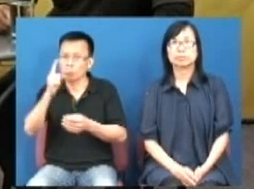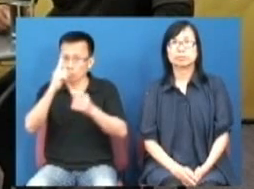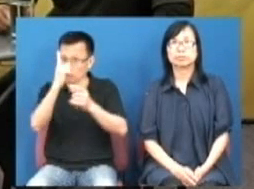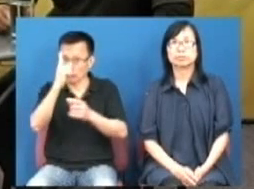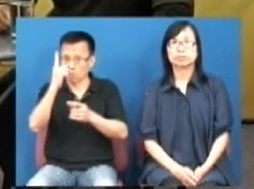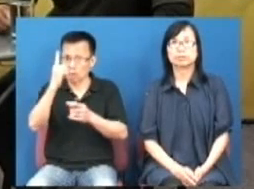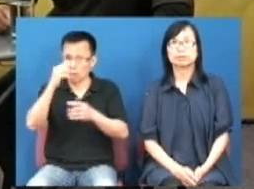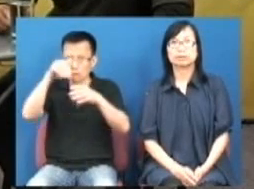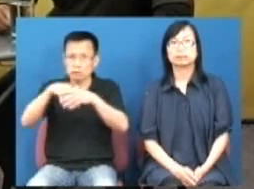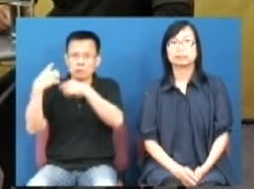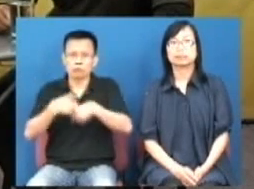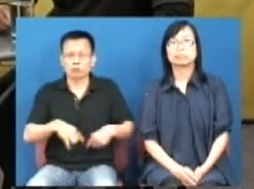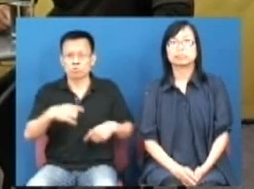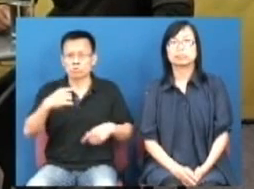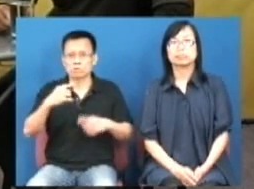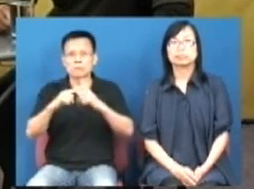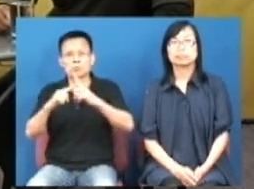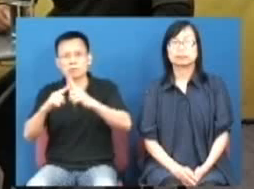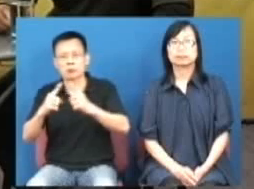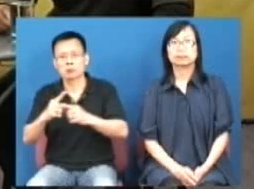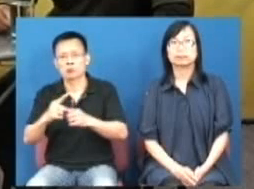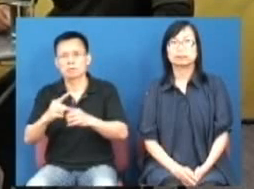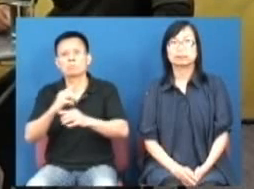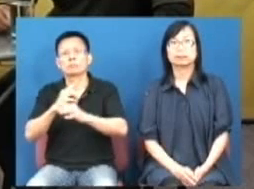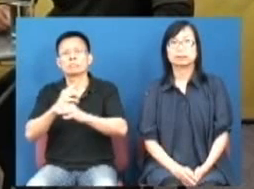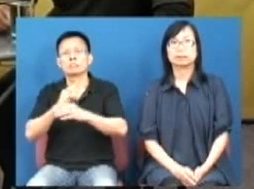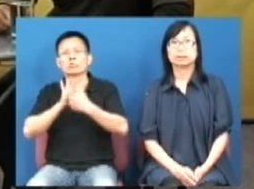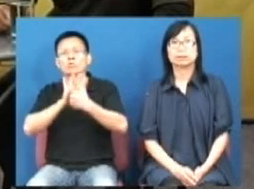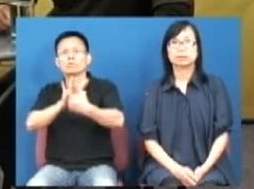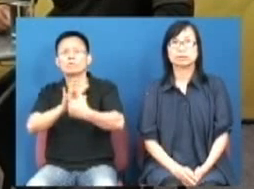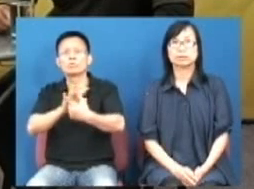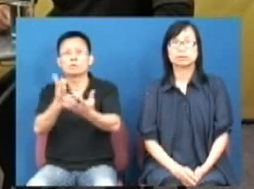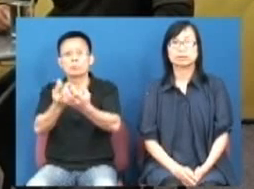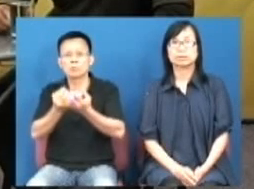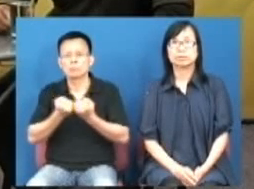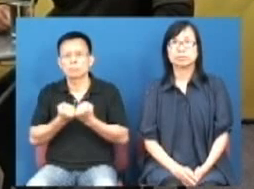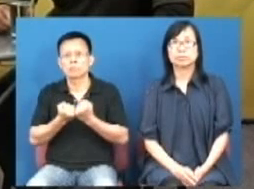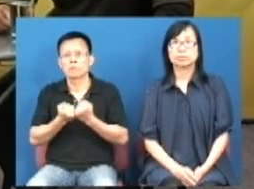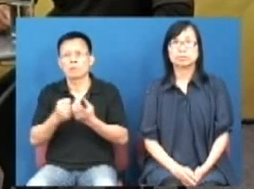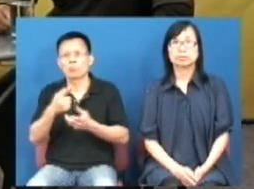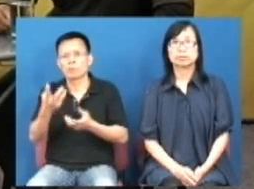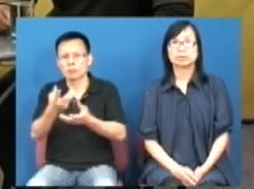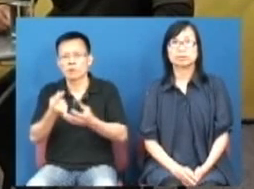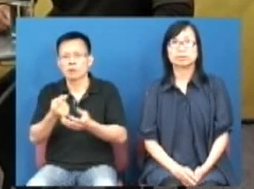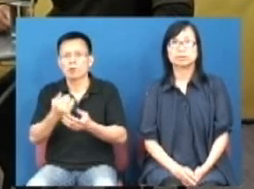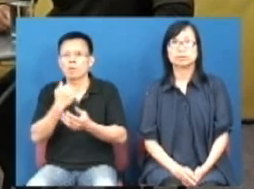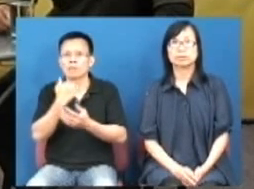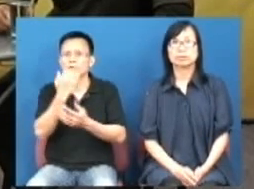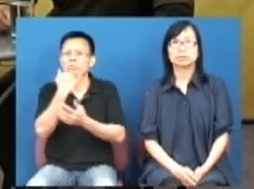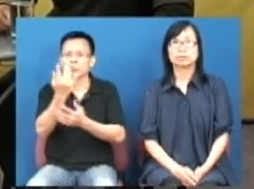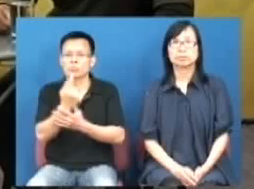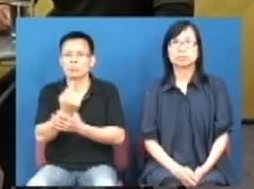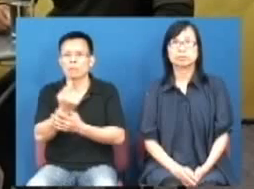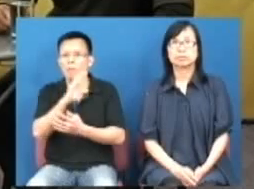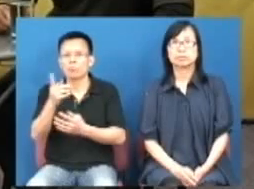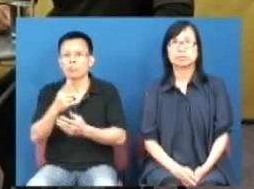人拒絕接受，那他說只要在同一個報道裡說明，那就不會引起懷疑或者投訴，於是亦都不